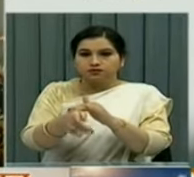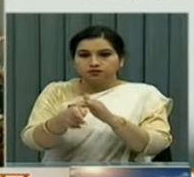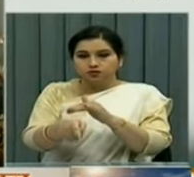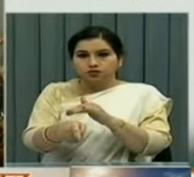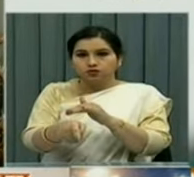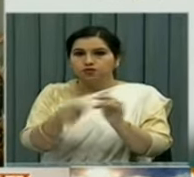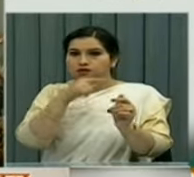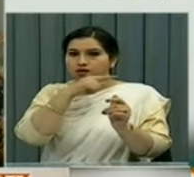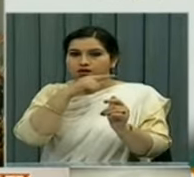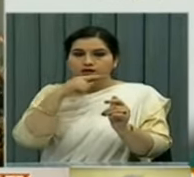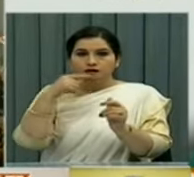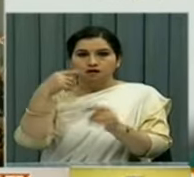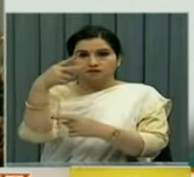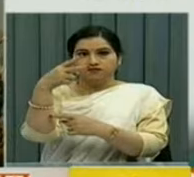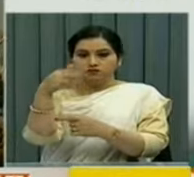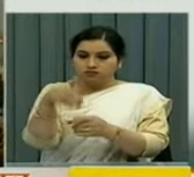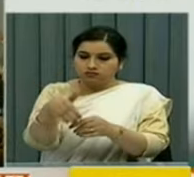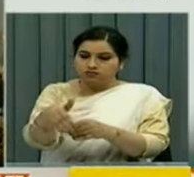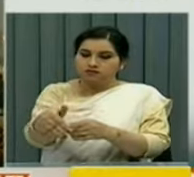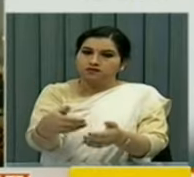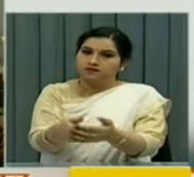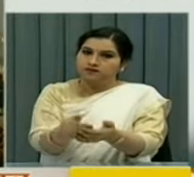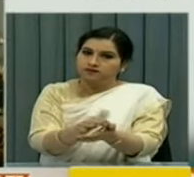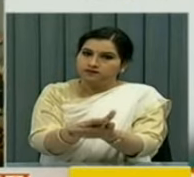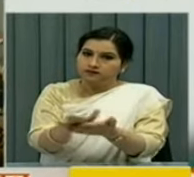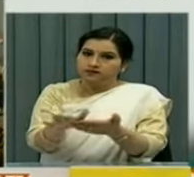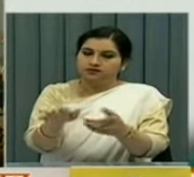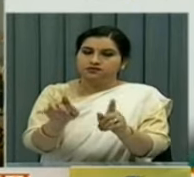Red Fort. Helena,